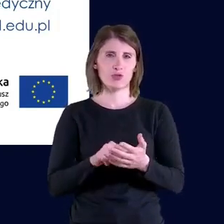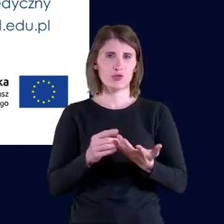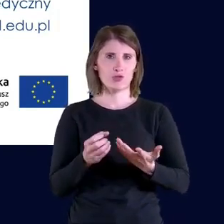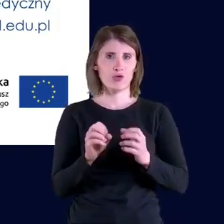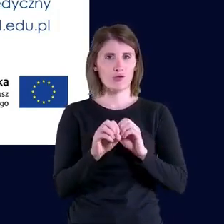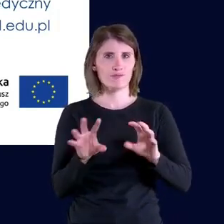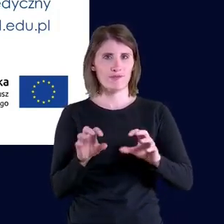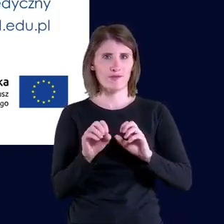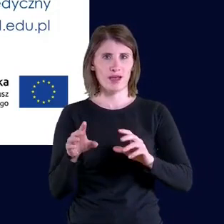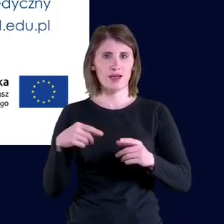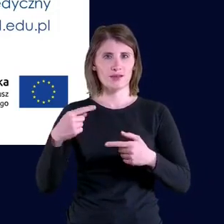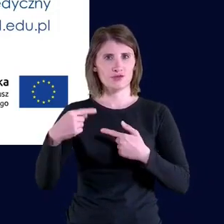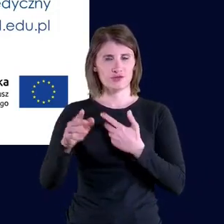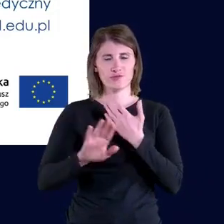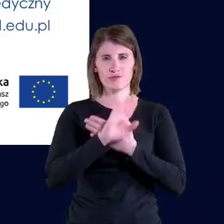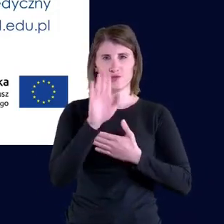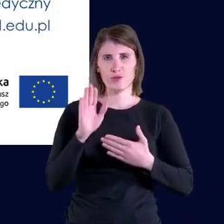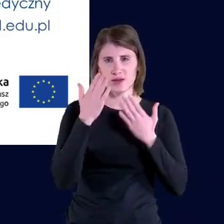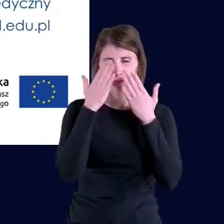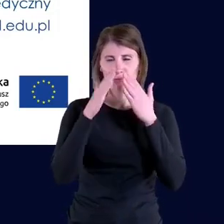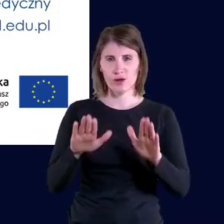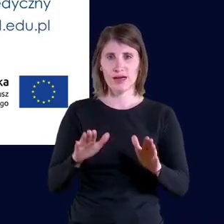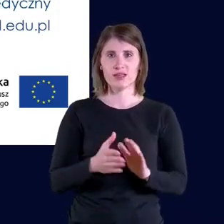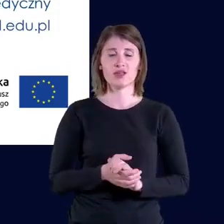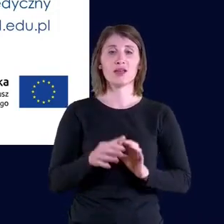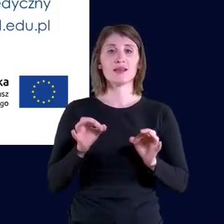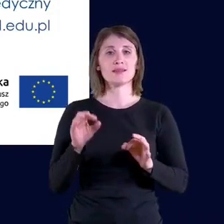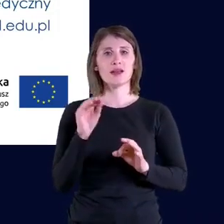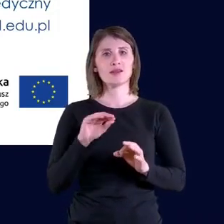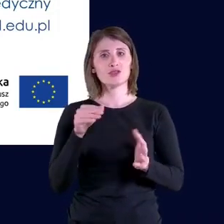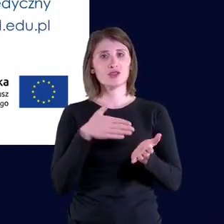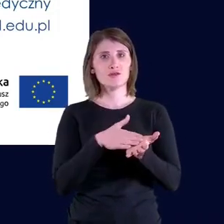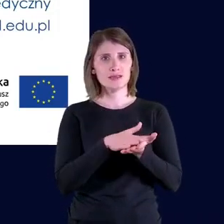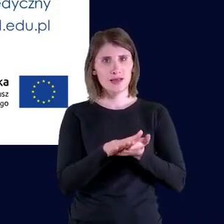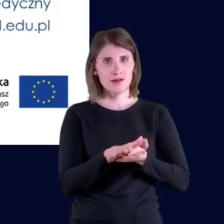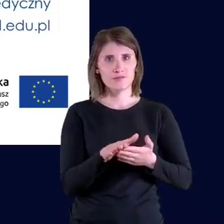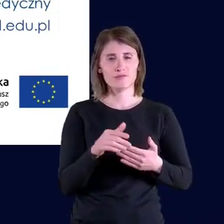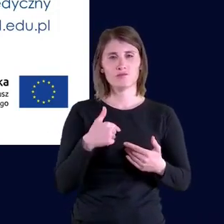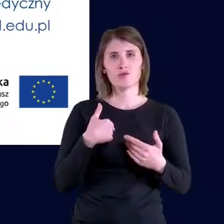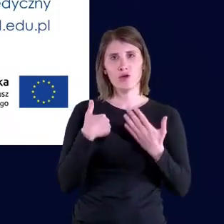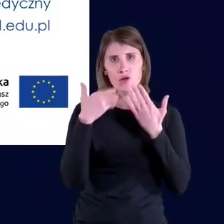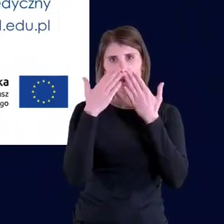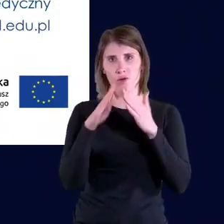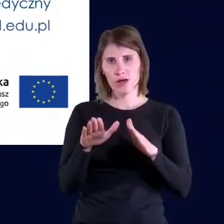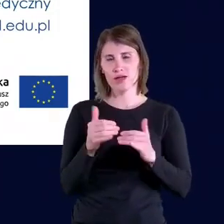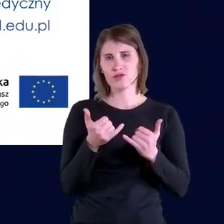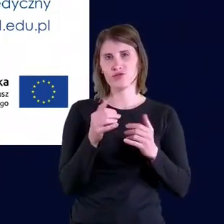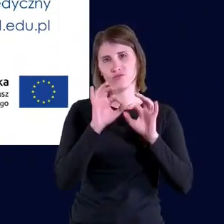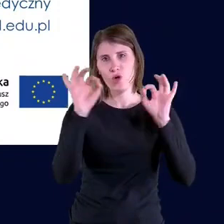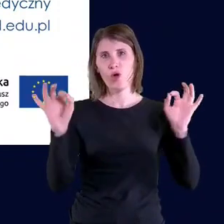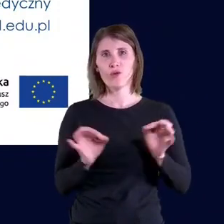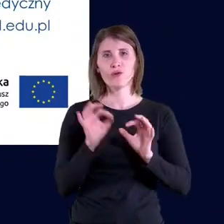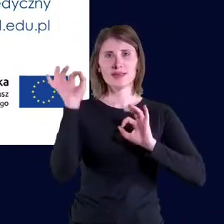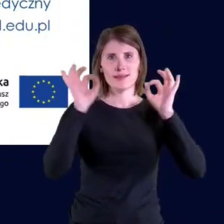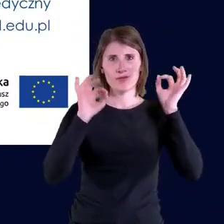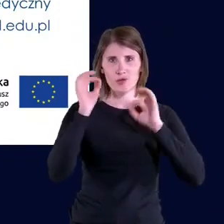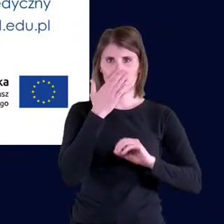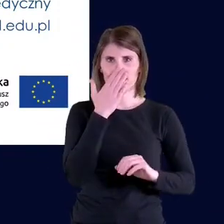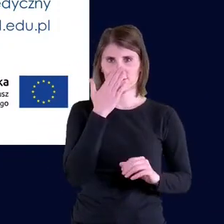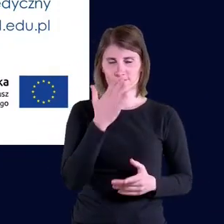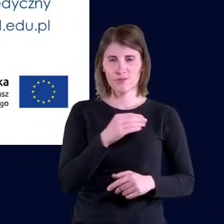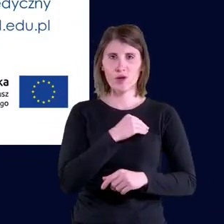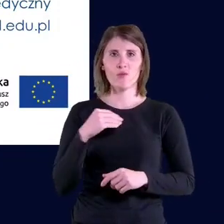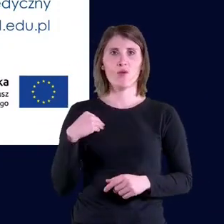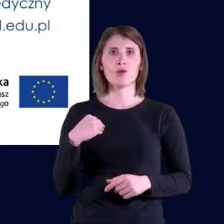przedstawione w dalszej części wystąpienia teraz jeszcze tytułem wstępu Chciałbym przedstawić kilka ogólnych informacji na temat polskiej